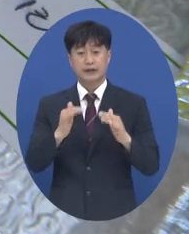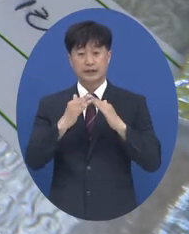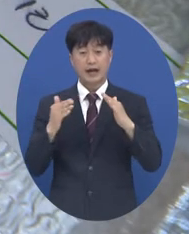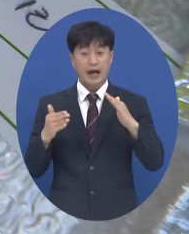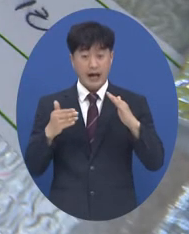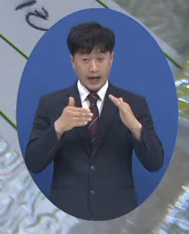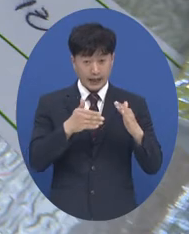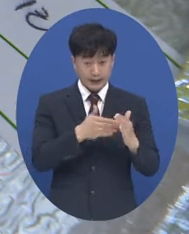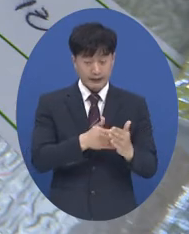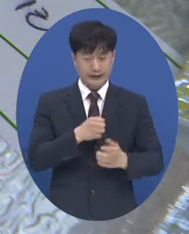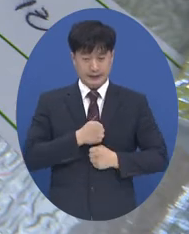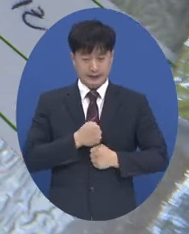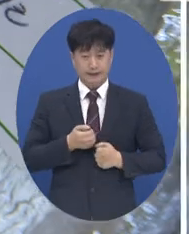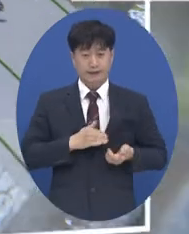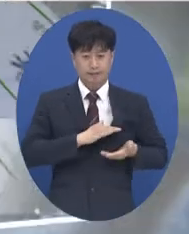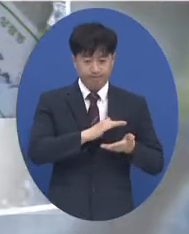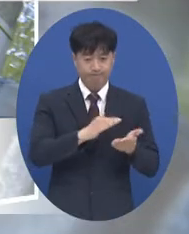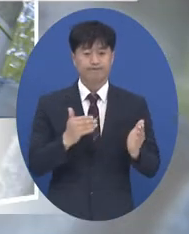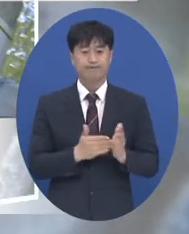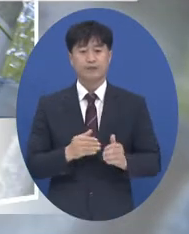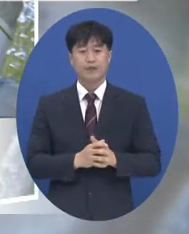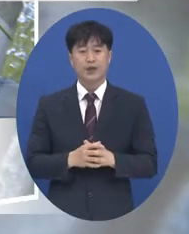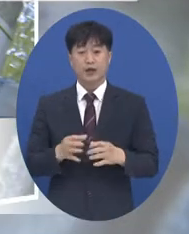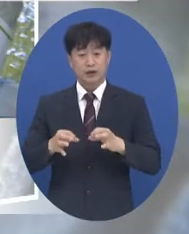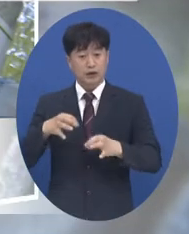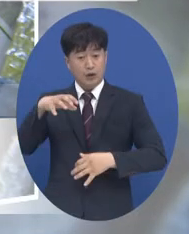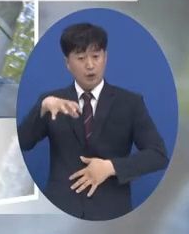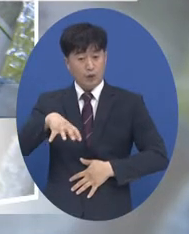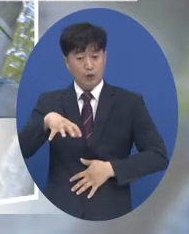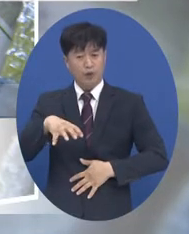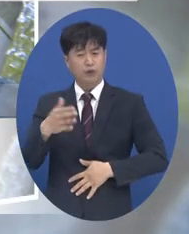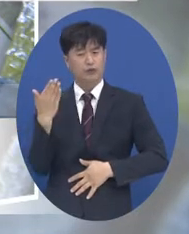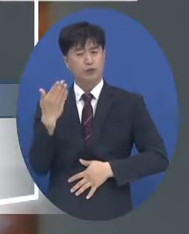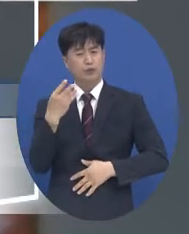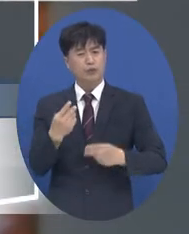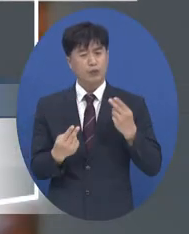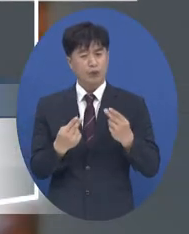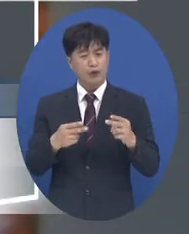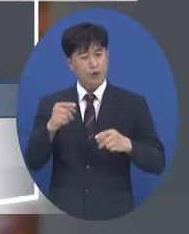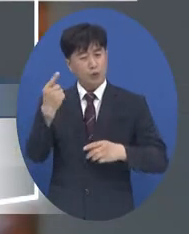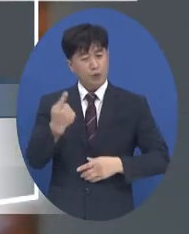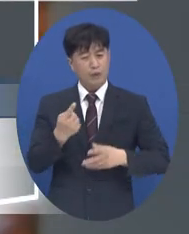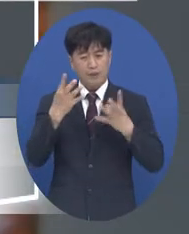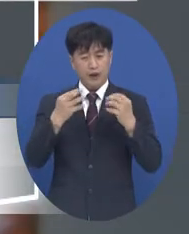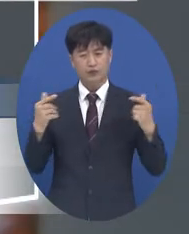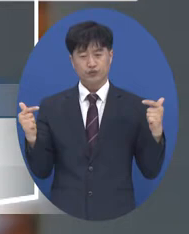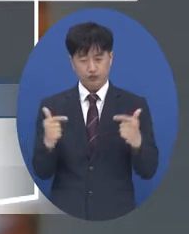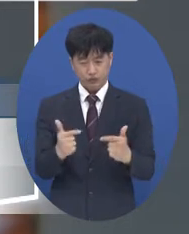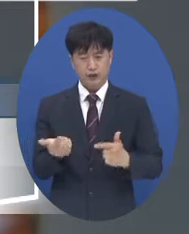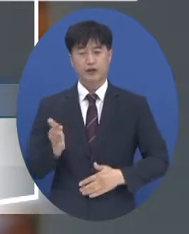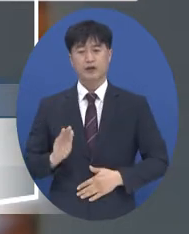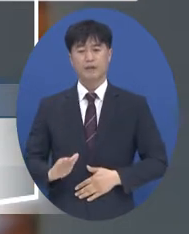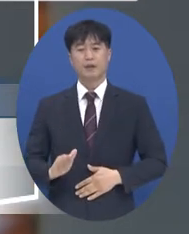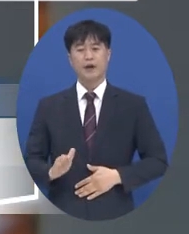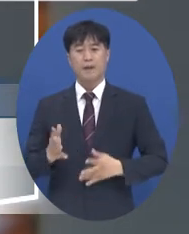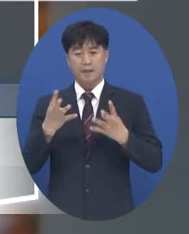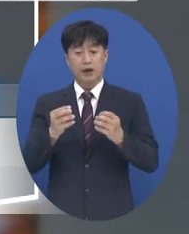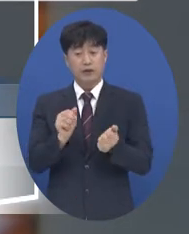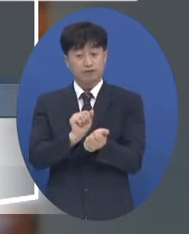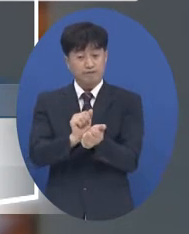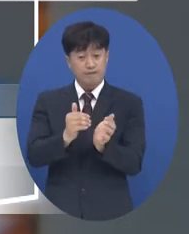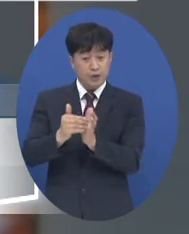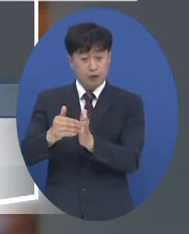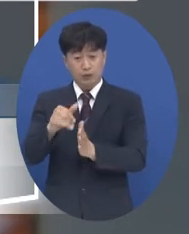당일 배송해 줍니다. 시장이 이제 예전보다 많이 발걸음은 줄었어요. 줄었지만 이제 많은 방역도